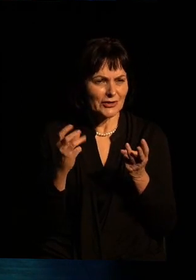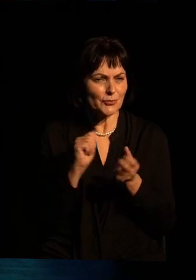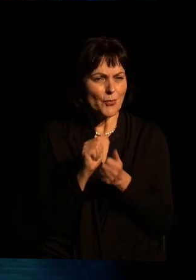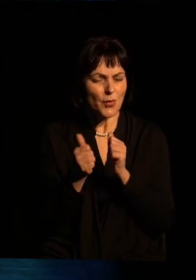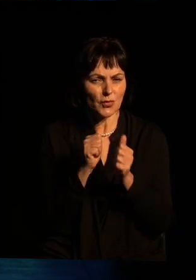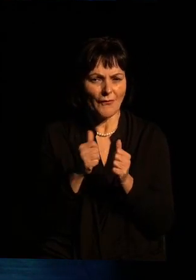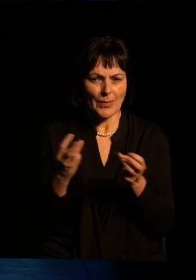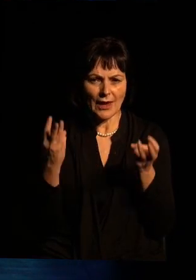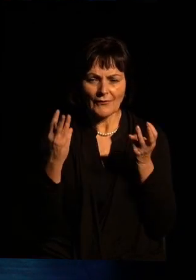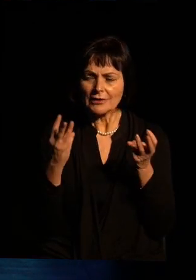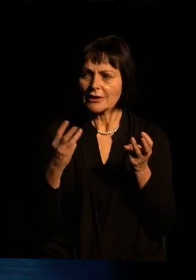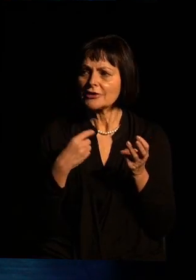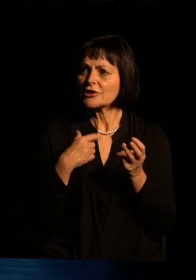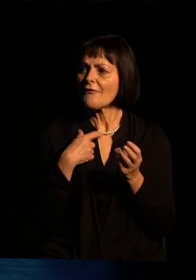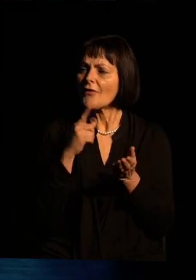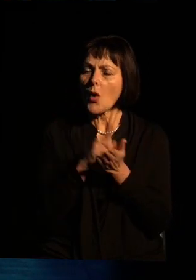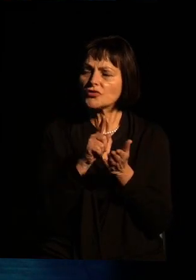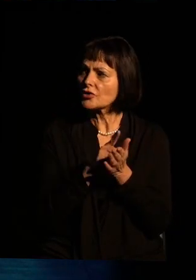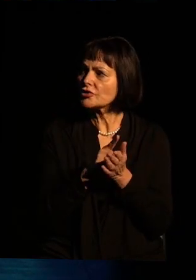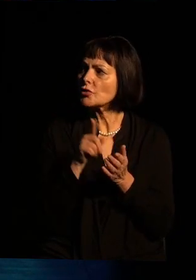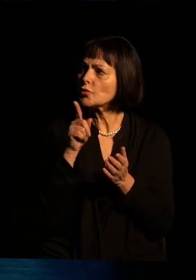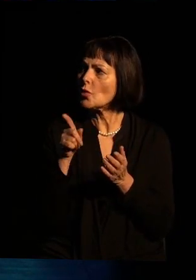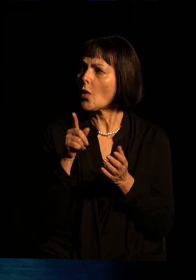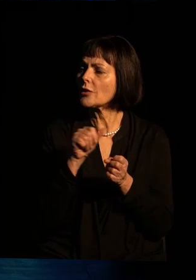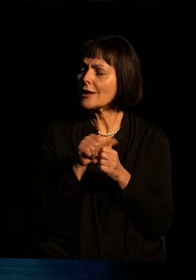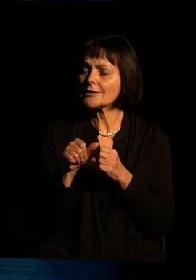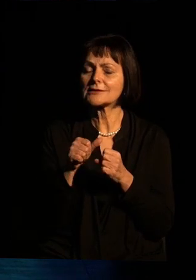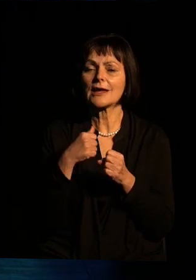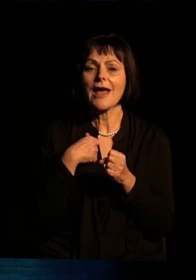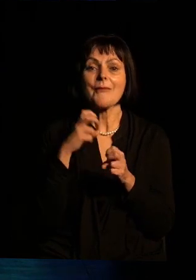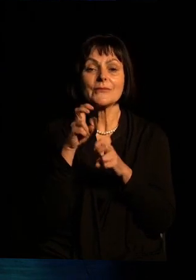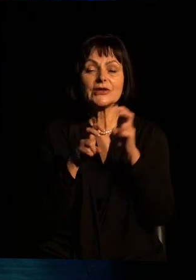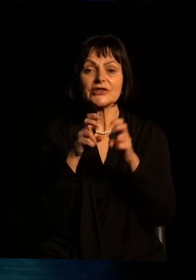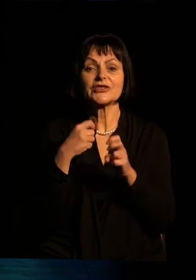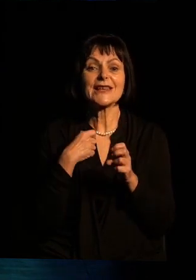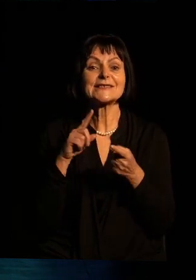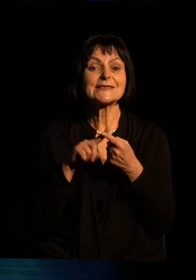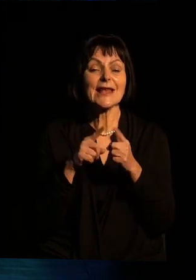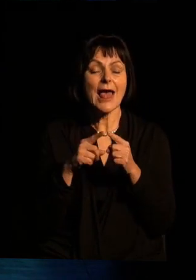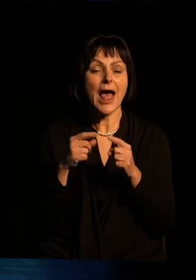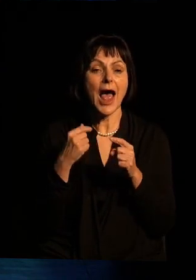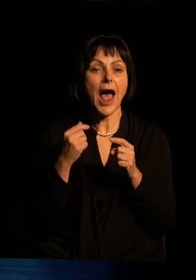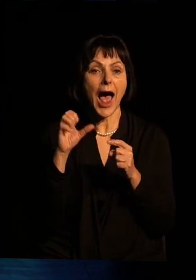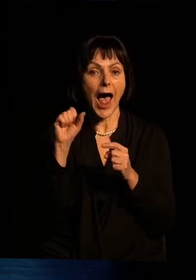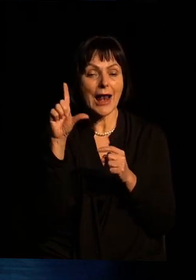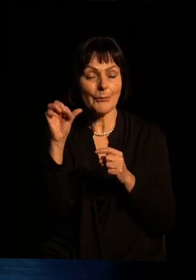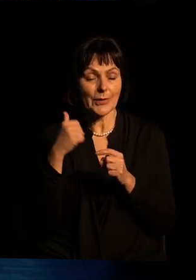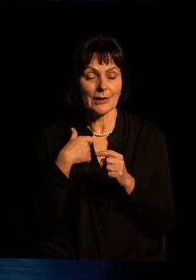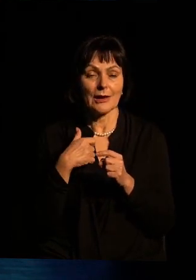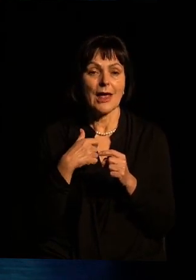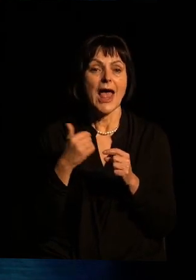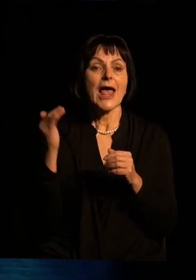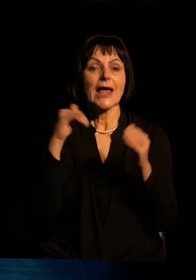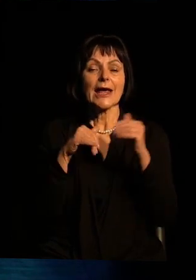sportowo w dorobku Ryszarda, to są właśnie te przejścia w stylu alpejskim. W Himalajach, w Hindukuszu,